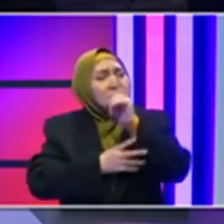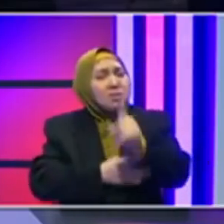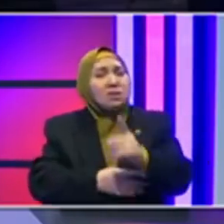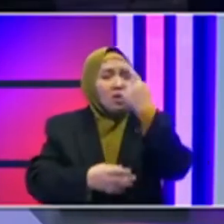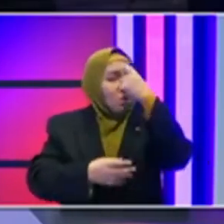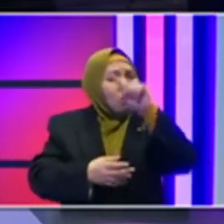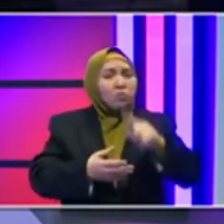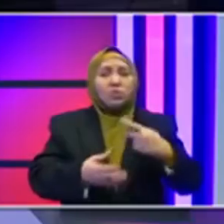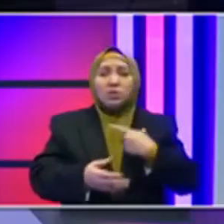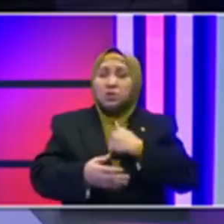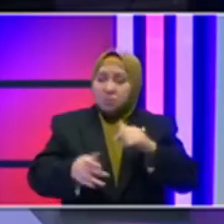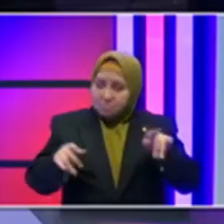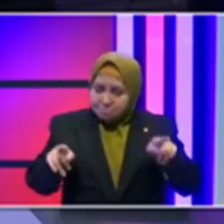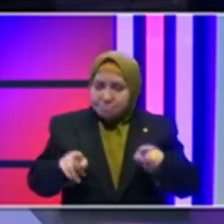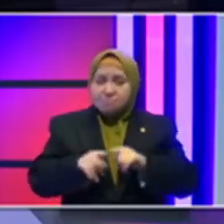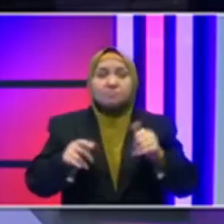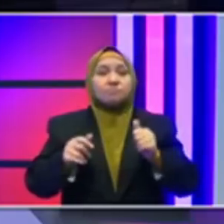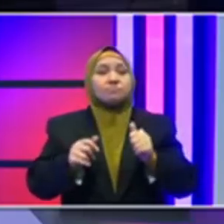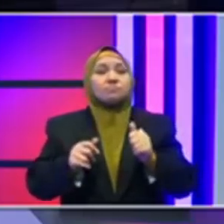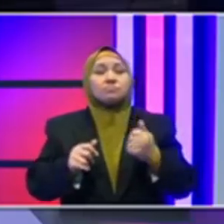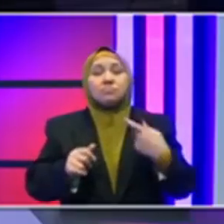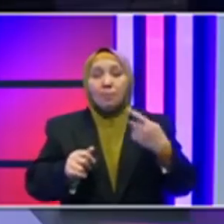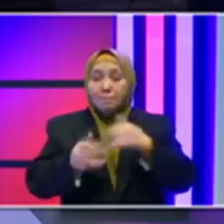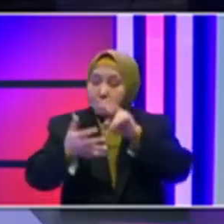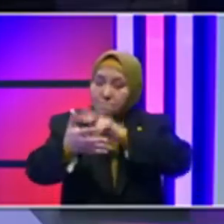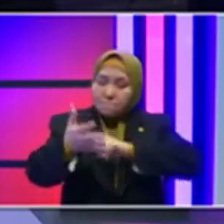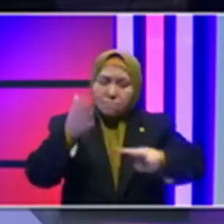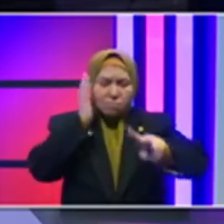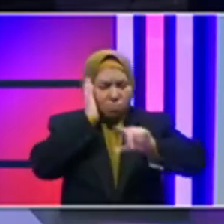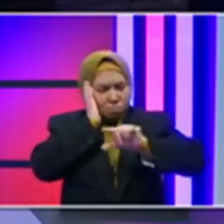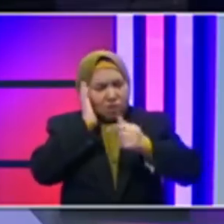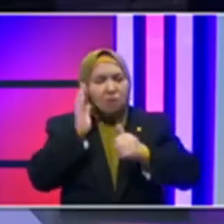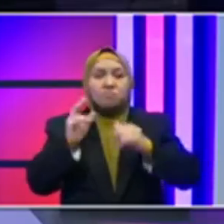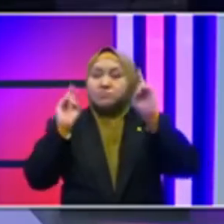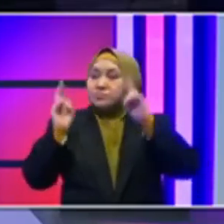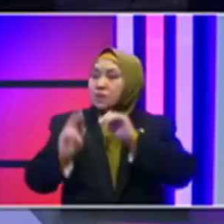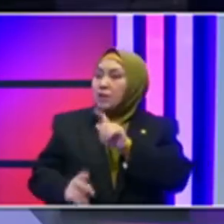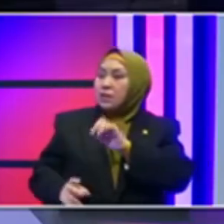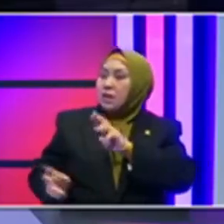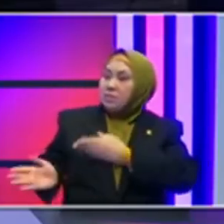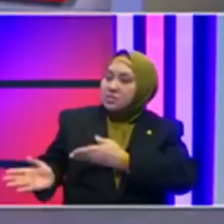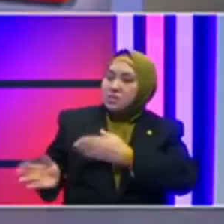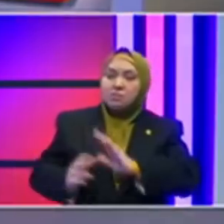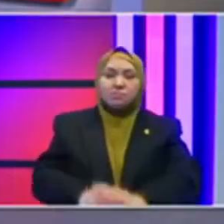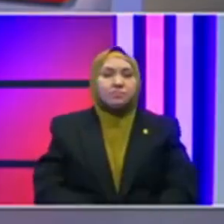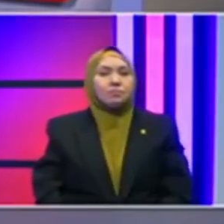kita juga kita sama-sama dibaca Ustaz gizi